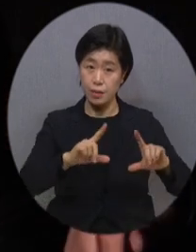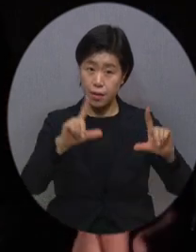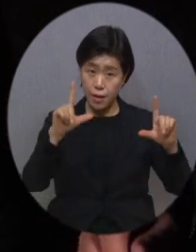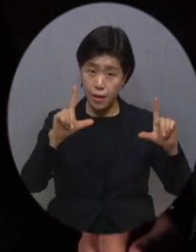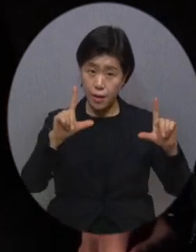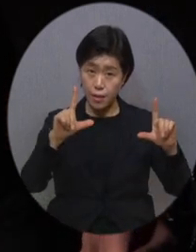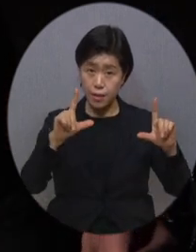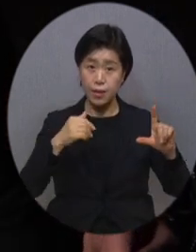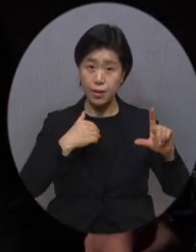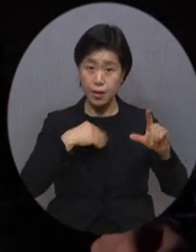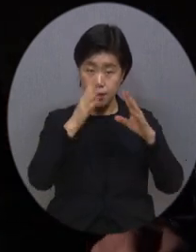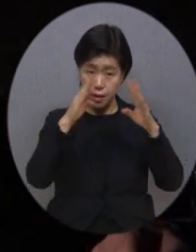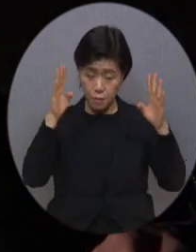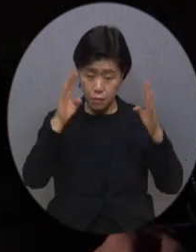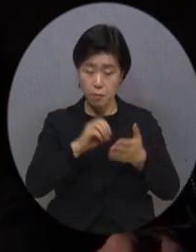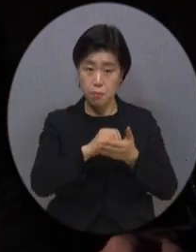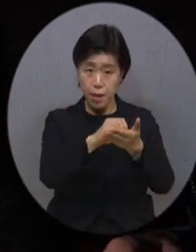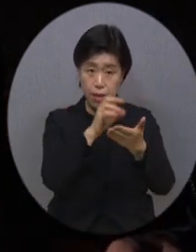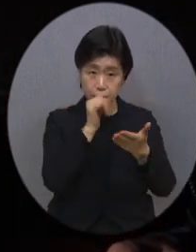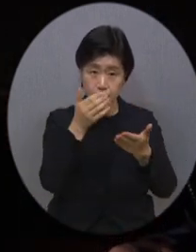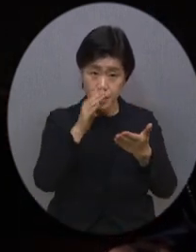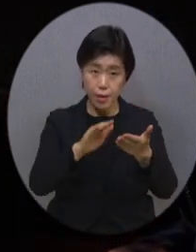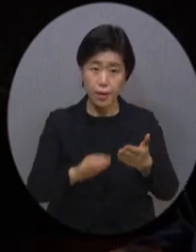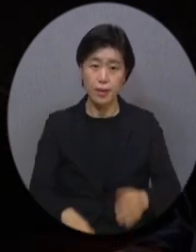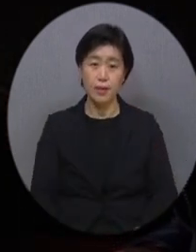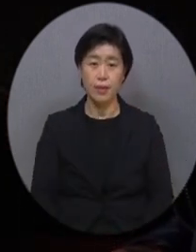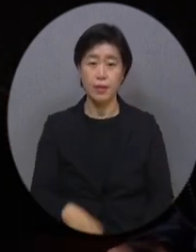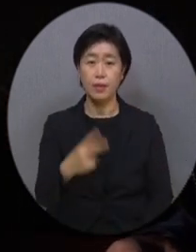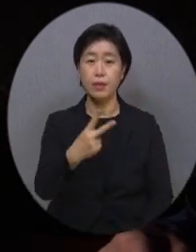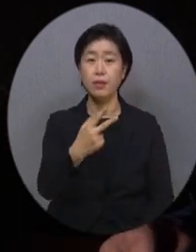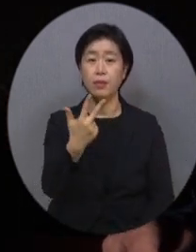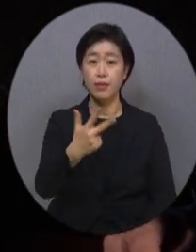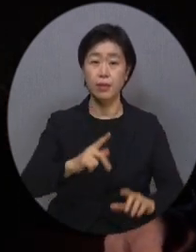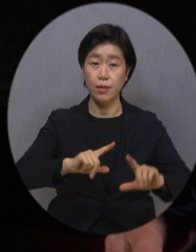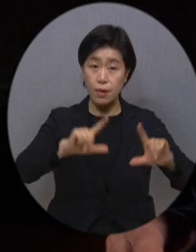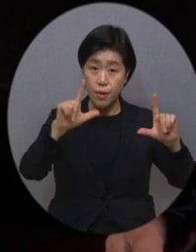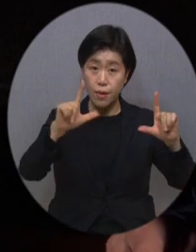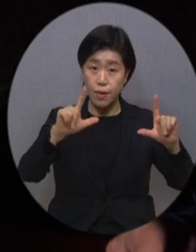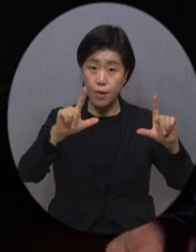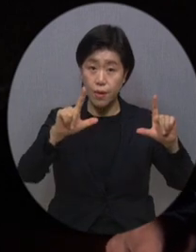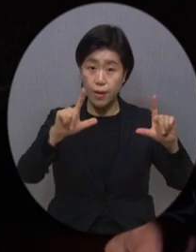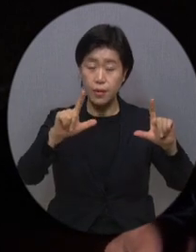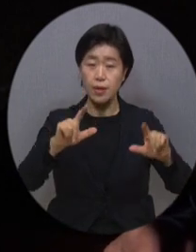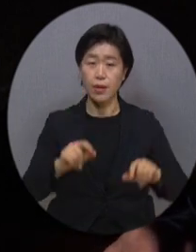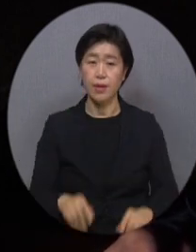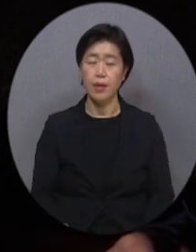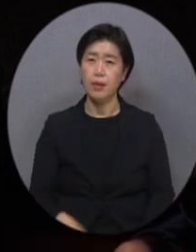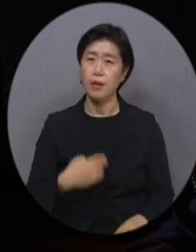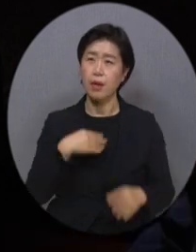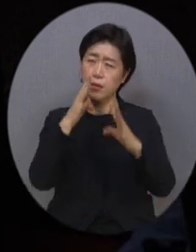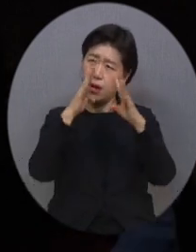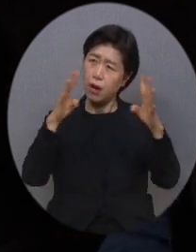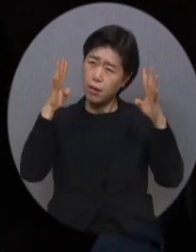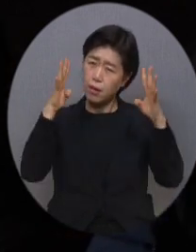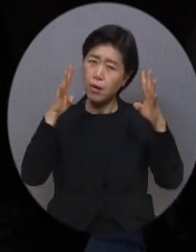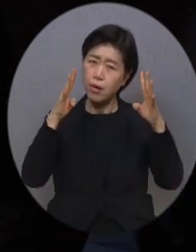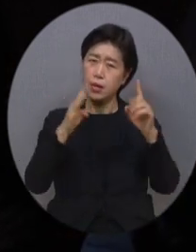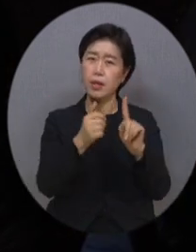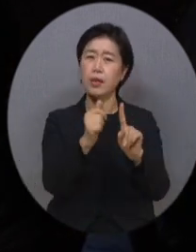2003학년 학번으로 들어갔는데, 야, 2007년도, 그러니까 4학년 1학기 때,